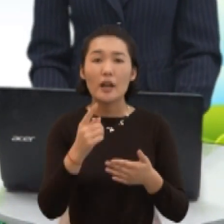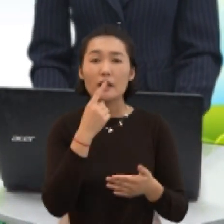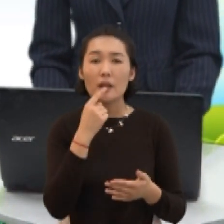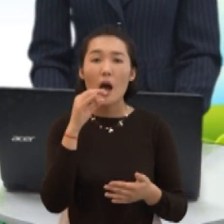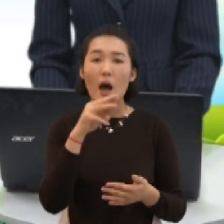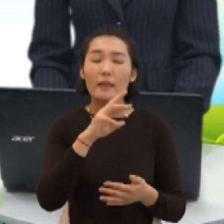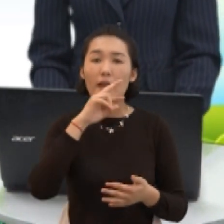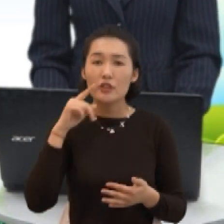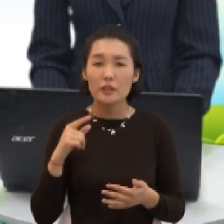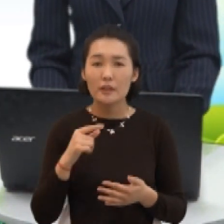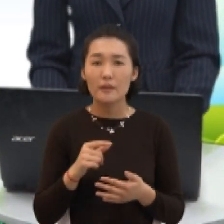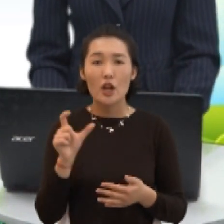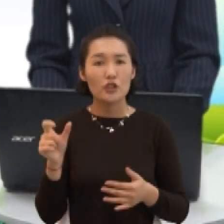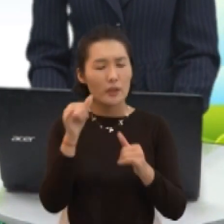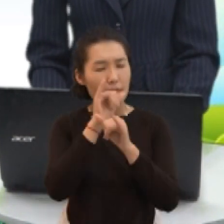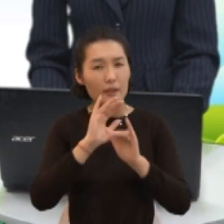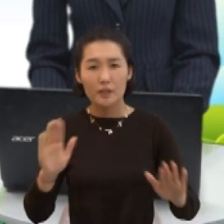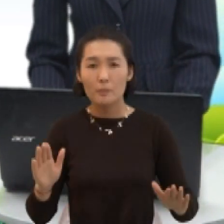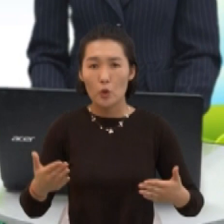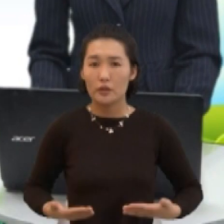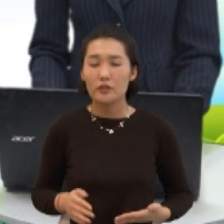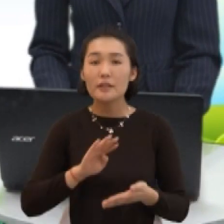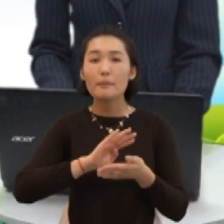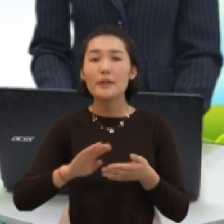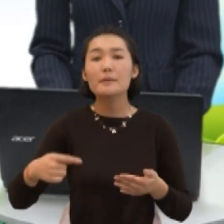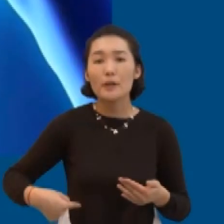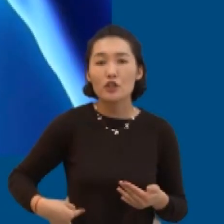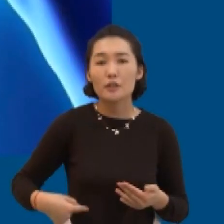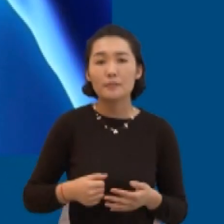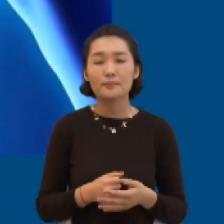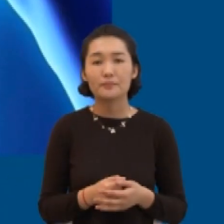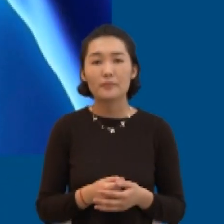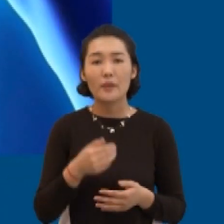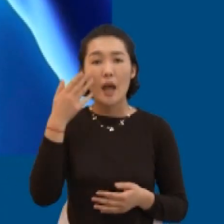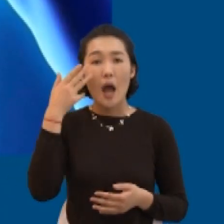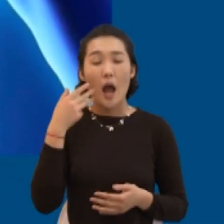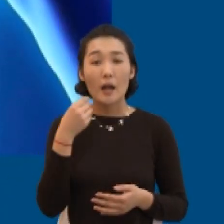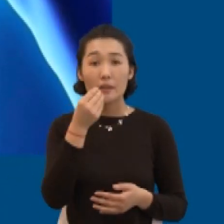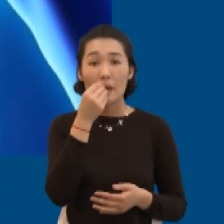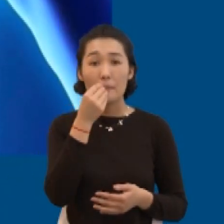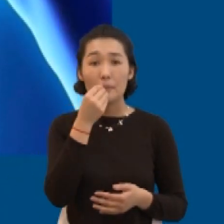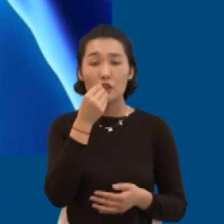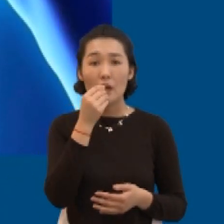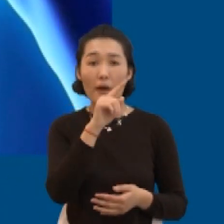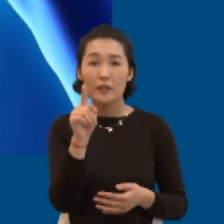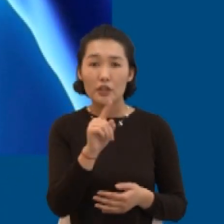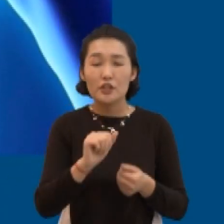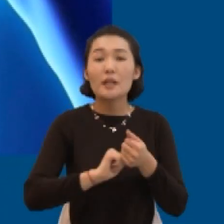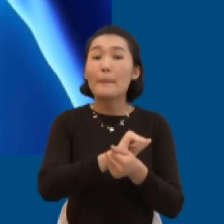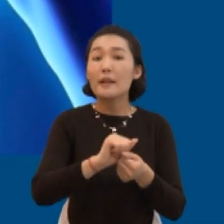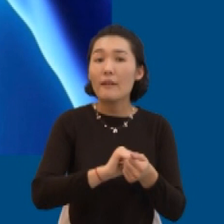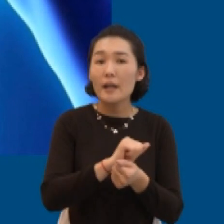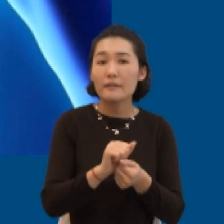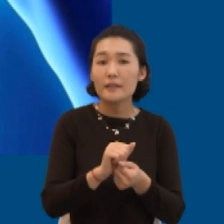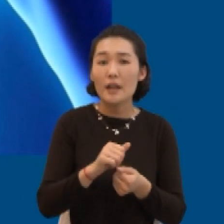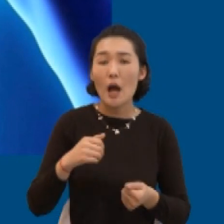токсинов. Человек не может жить без печени. Когда пища в кишечнике переваривается,